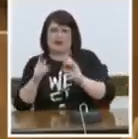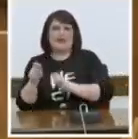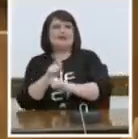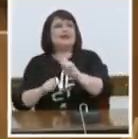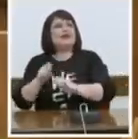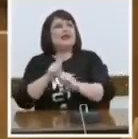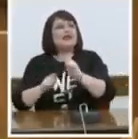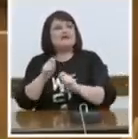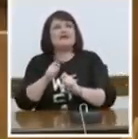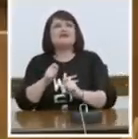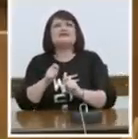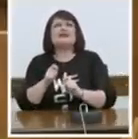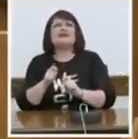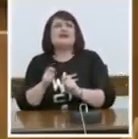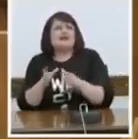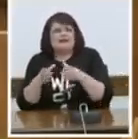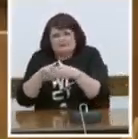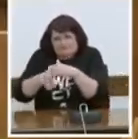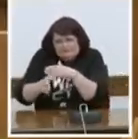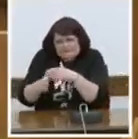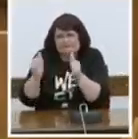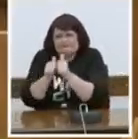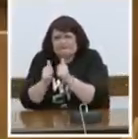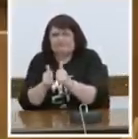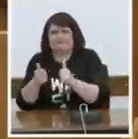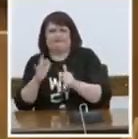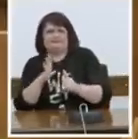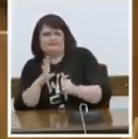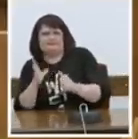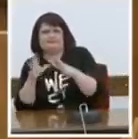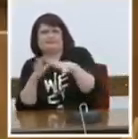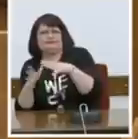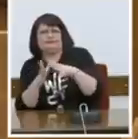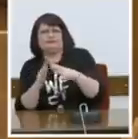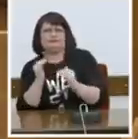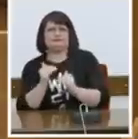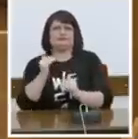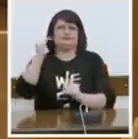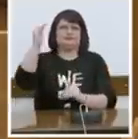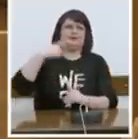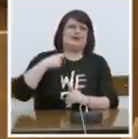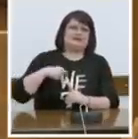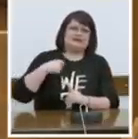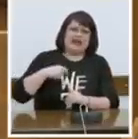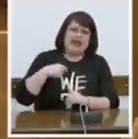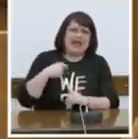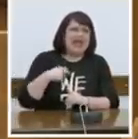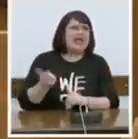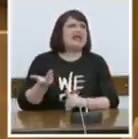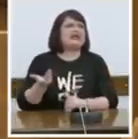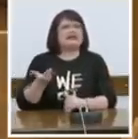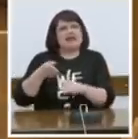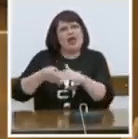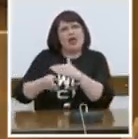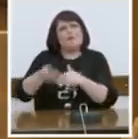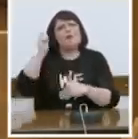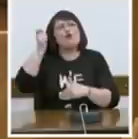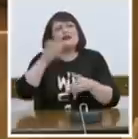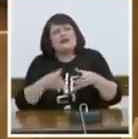κομματικούς μηχανισμούς, χωρίς ιεραρχίες, στελέχη του κομματικού σωλήνα,